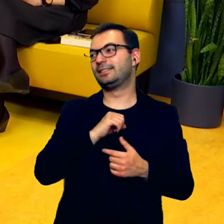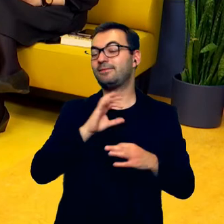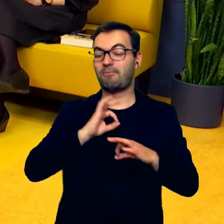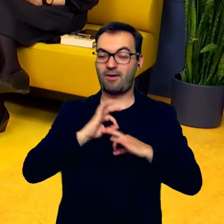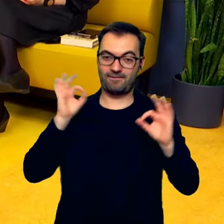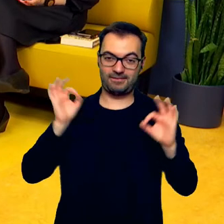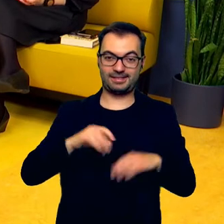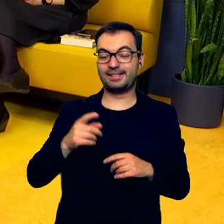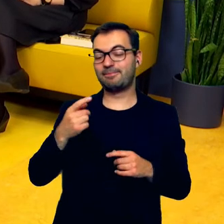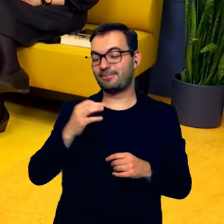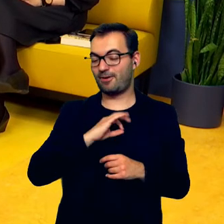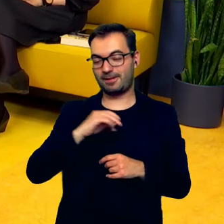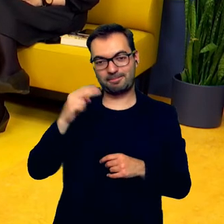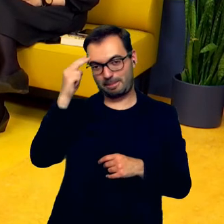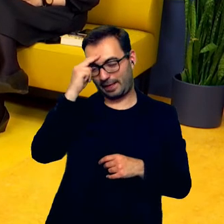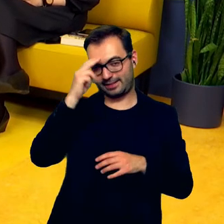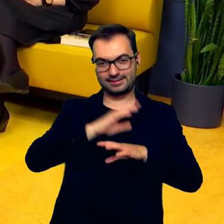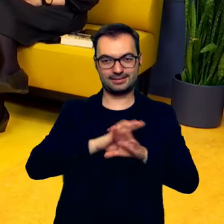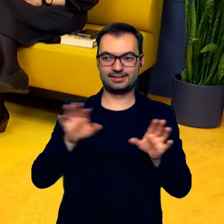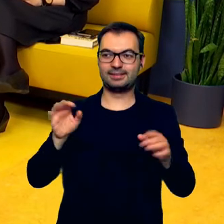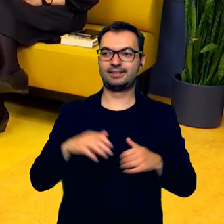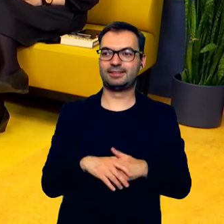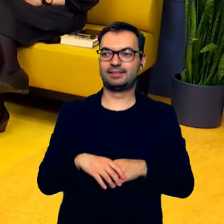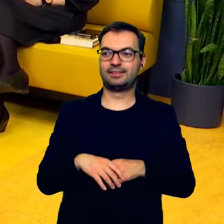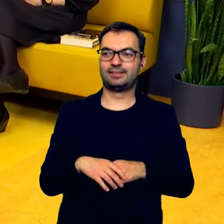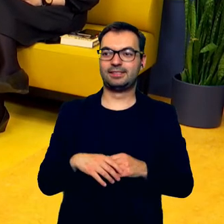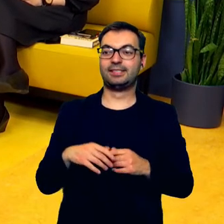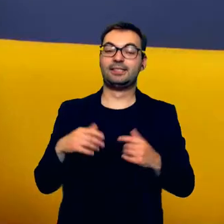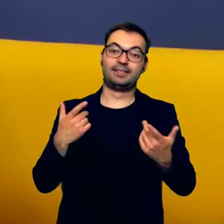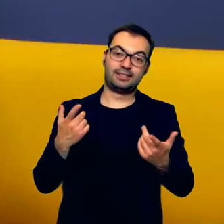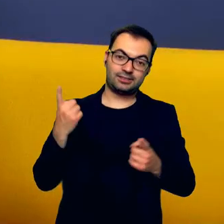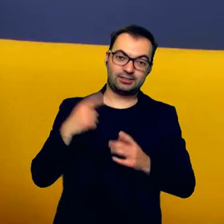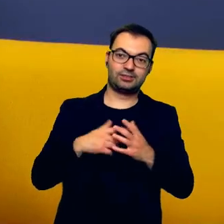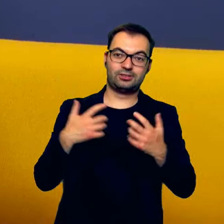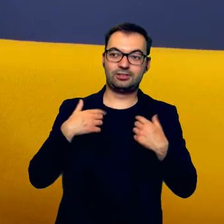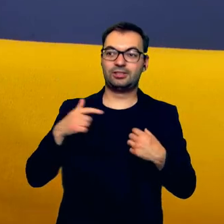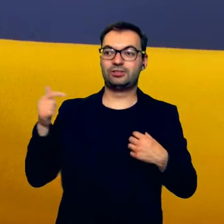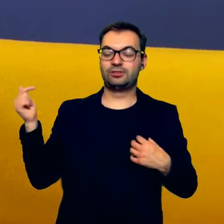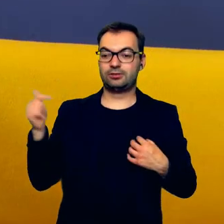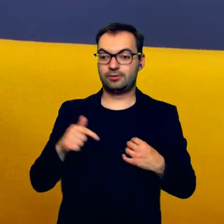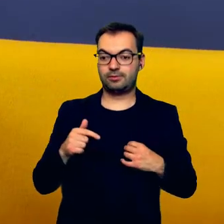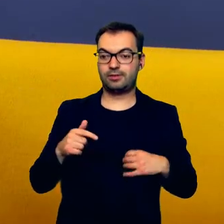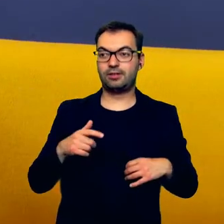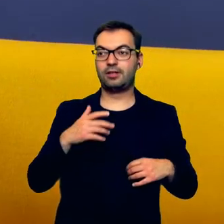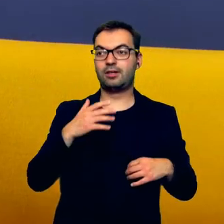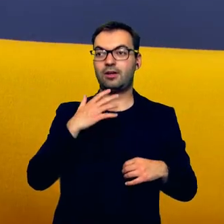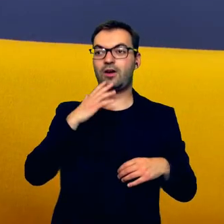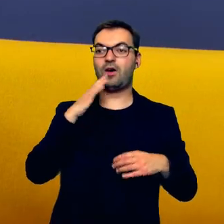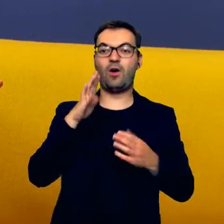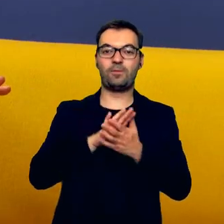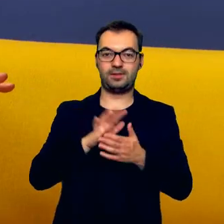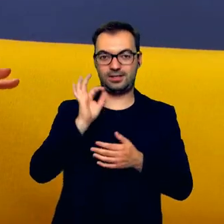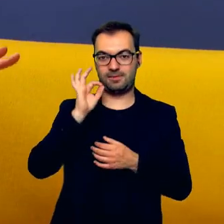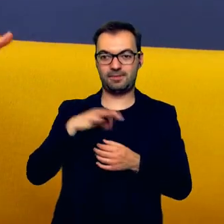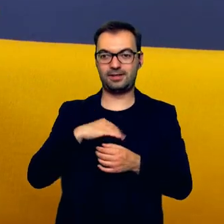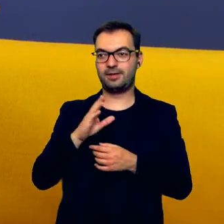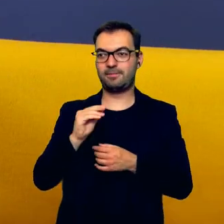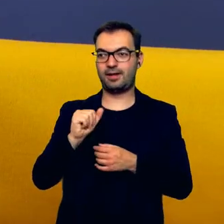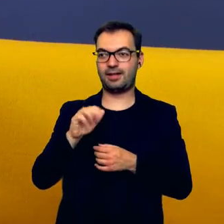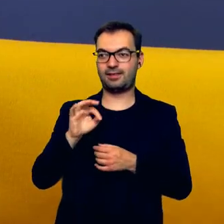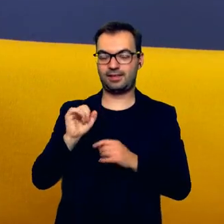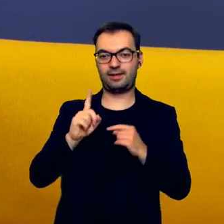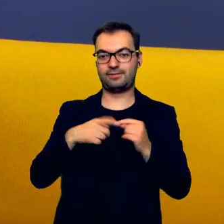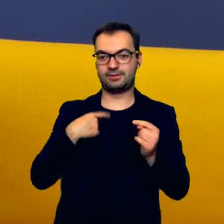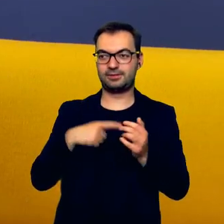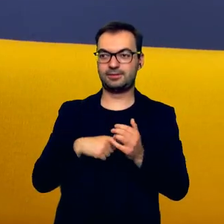ukręciłem bicz na siebie, bicz literacki. No cóż, tak bywa, trzeba i opinia pani Beaty, która